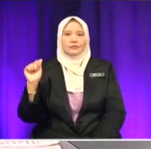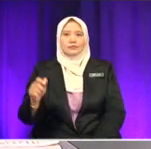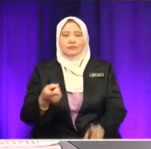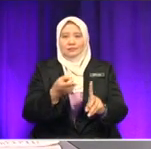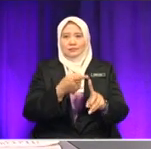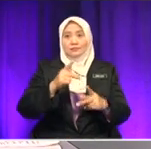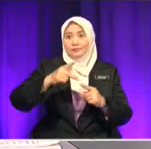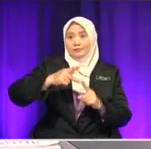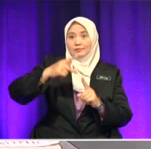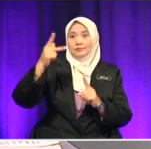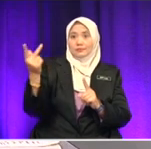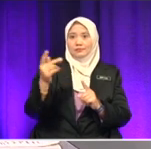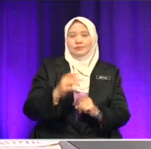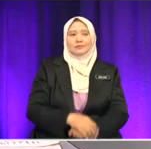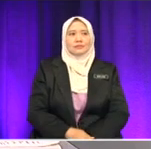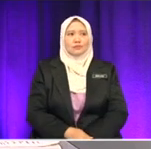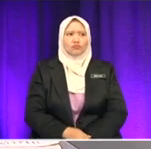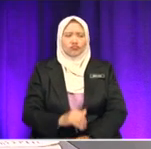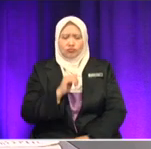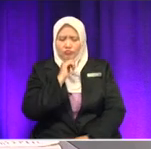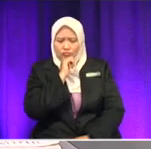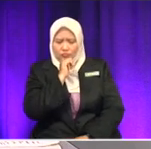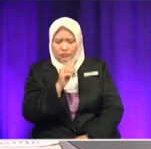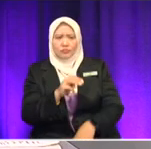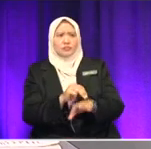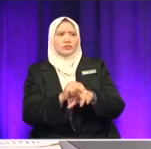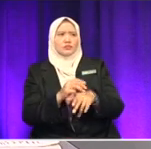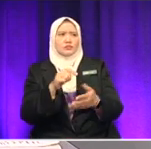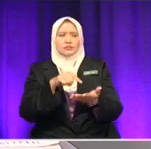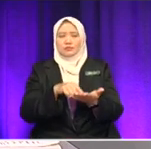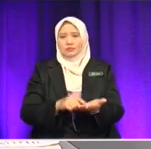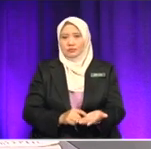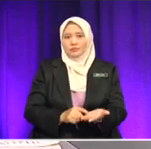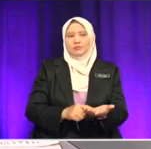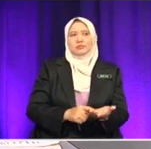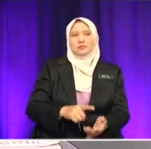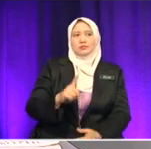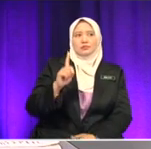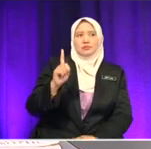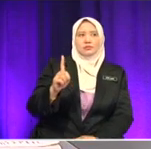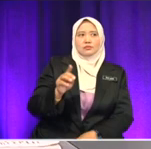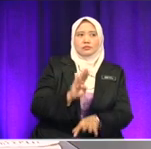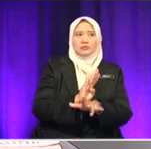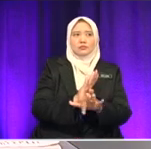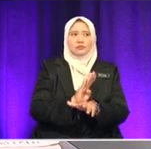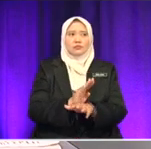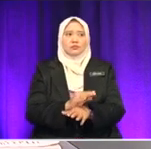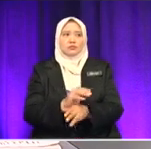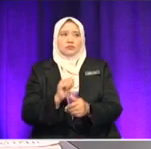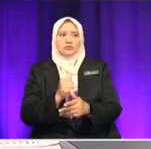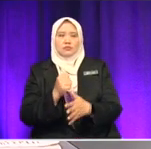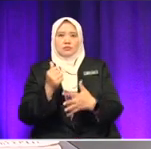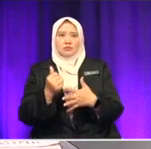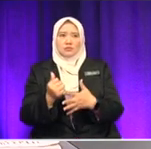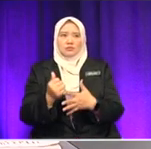Pinang. Okey, cikgu, bukankah setahu saya mikroorganisma ini merupakan satu bakteria ataupun mikroorganisma yang jahat,